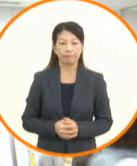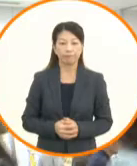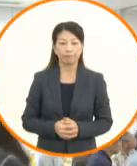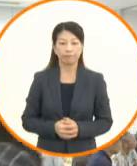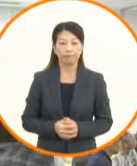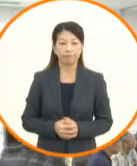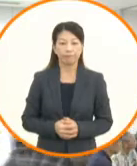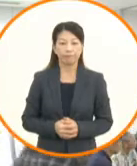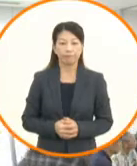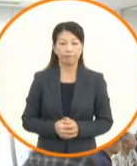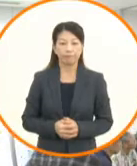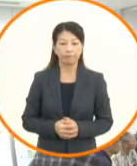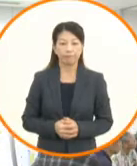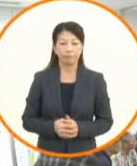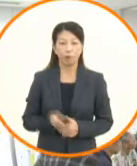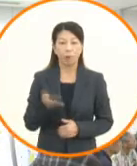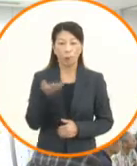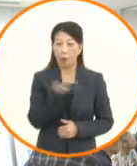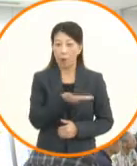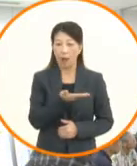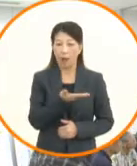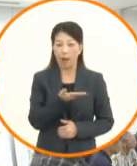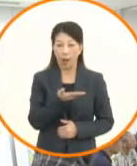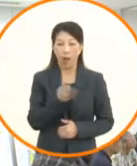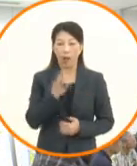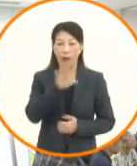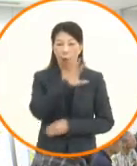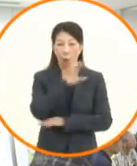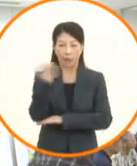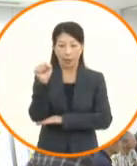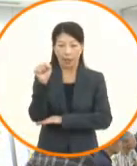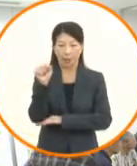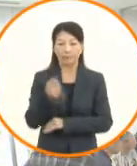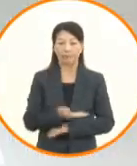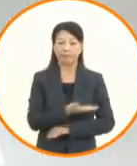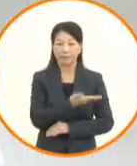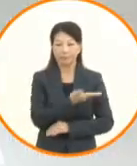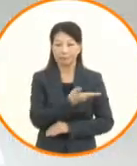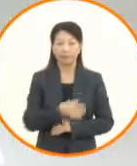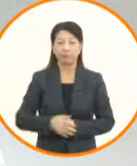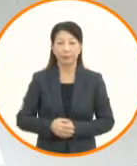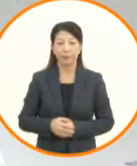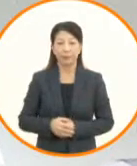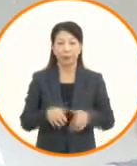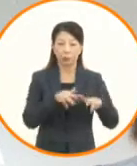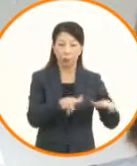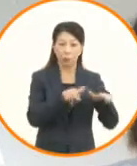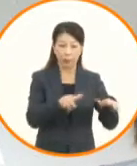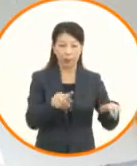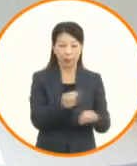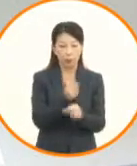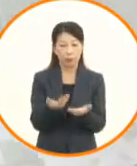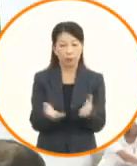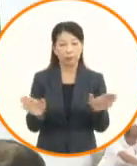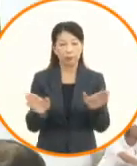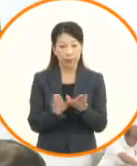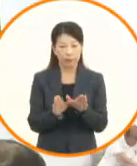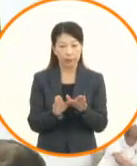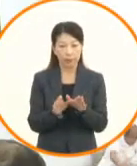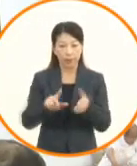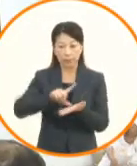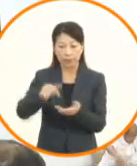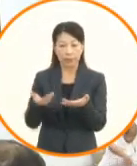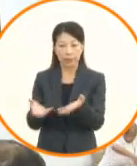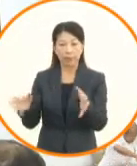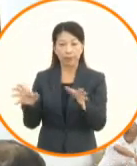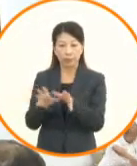あれ、ね、ほら、これが防災減災カレッジの講座だ。行政、事業者団体、地域